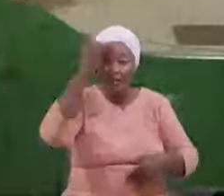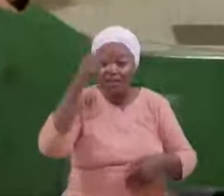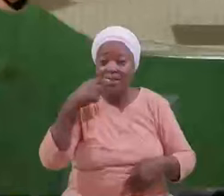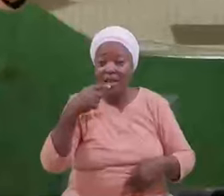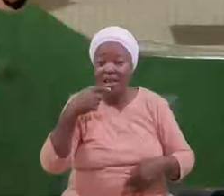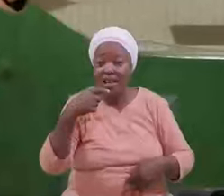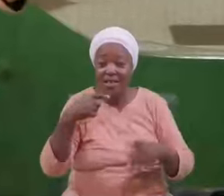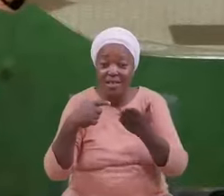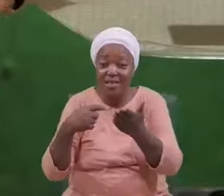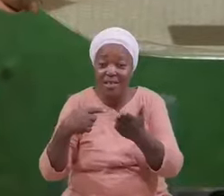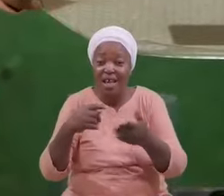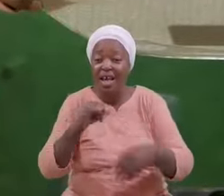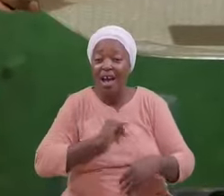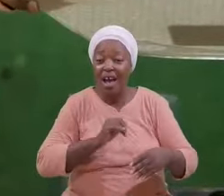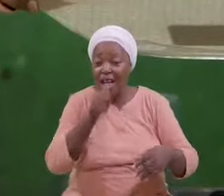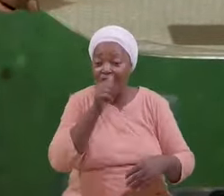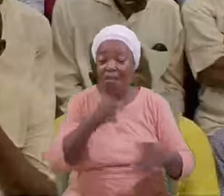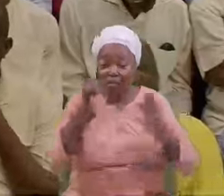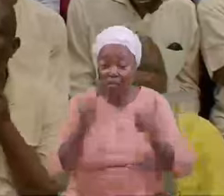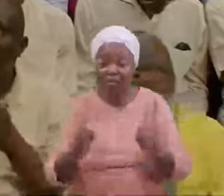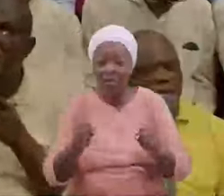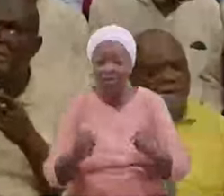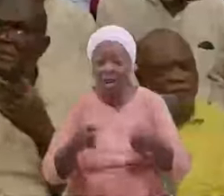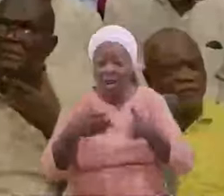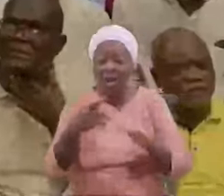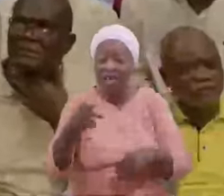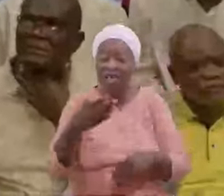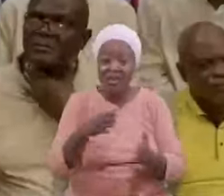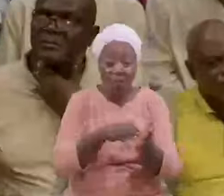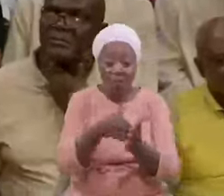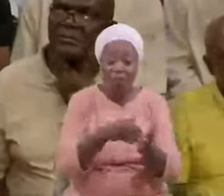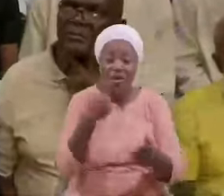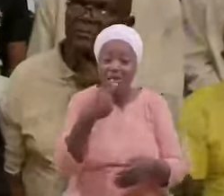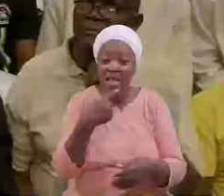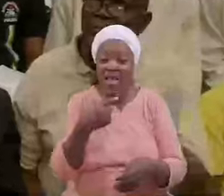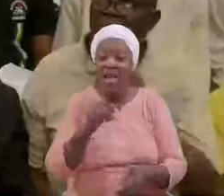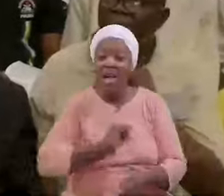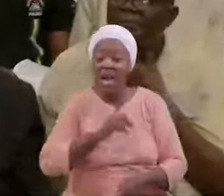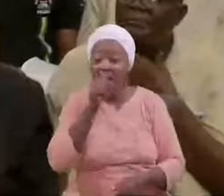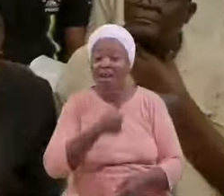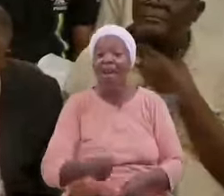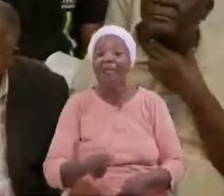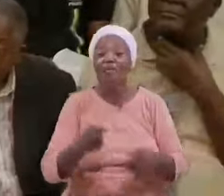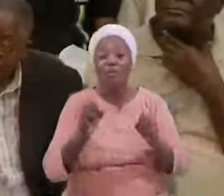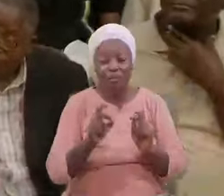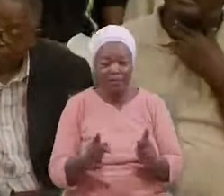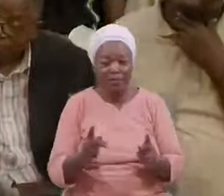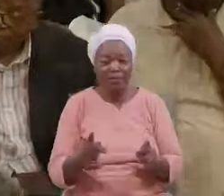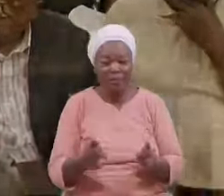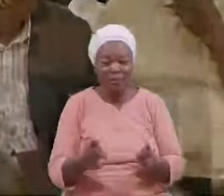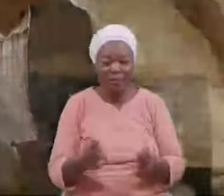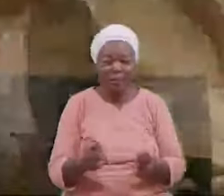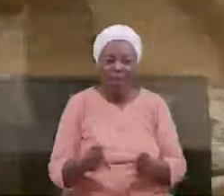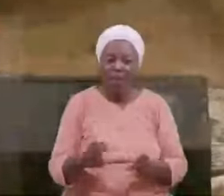Que le faible dise, je suis fort. Dès que vous changez ces pensées-là, ce moment-là, le Seigneur vous